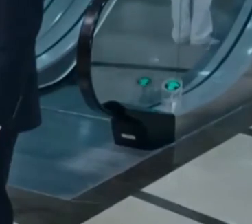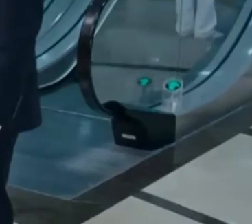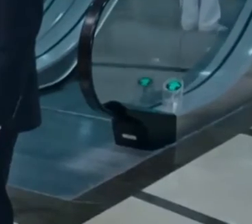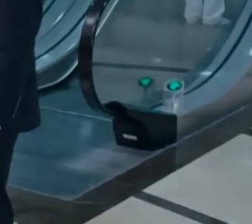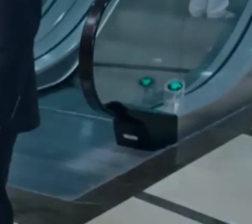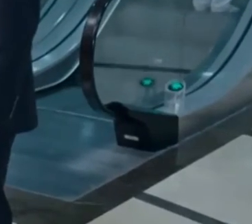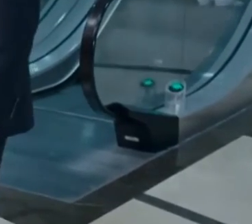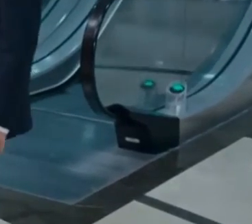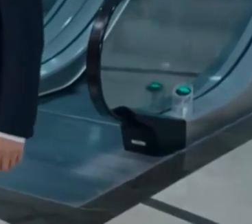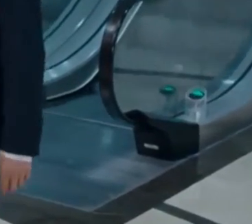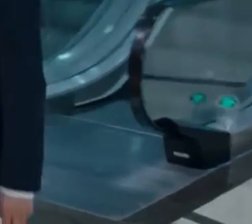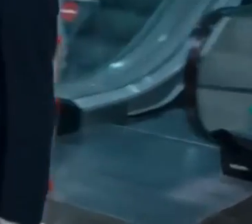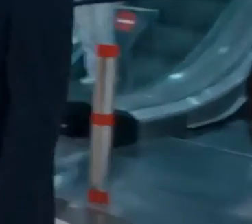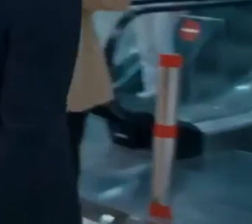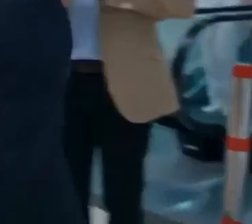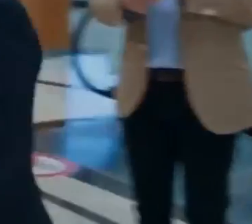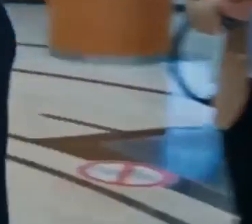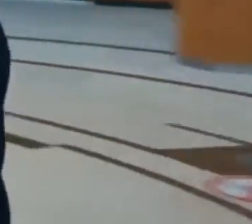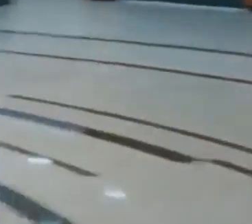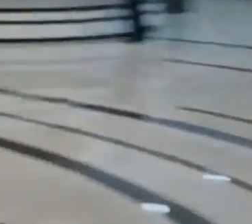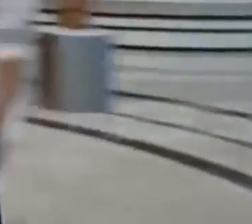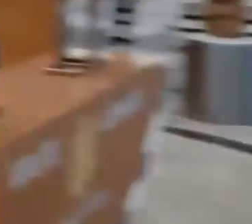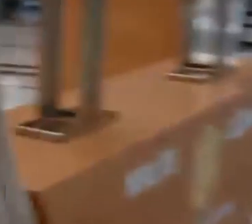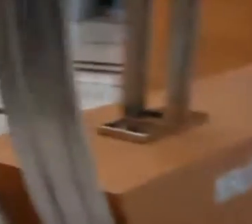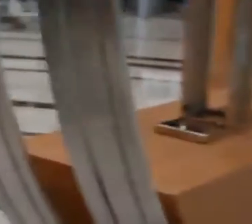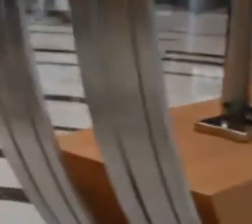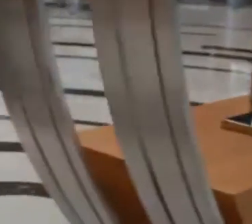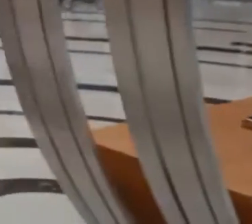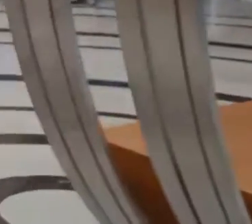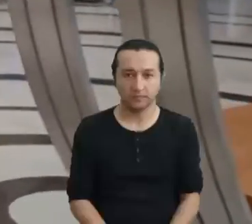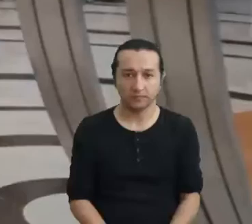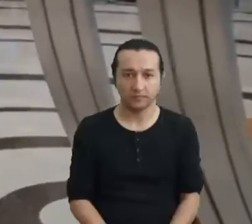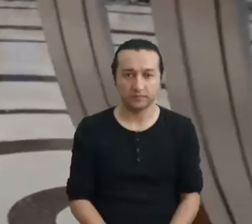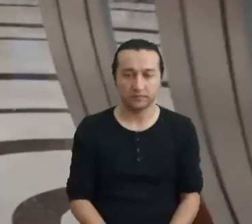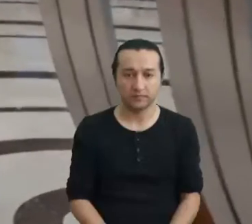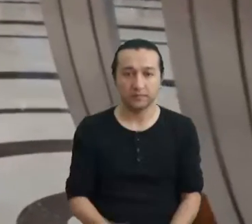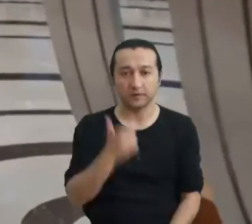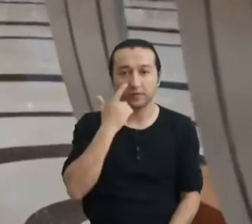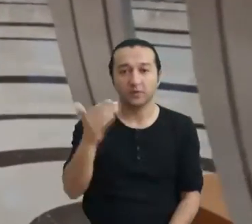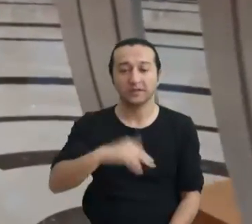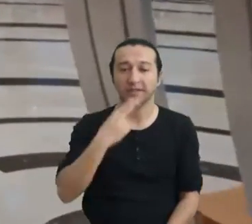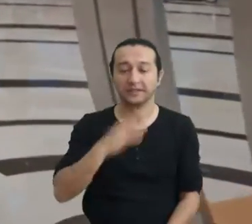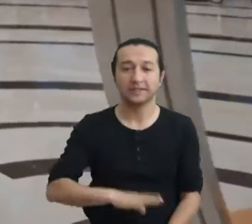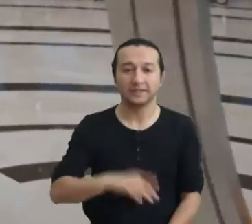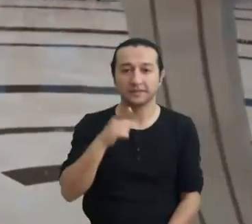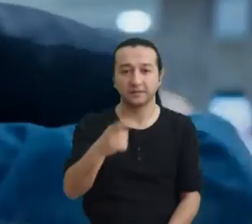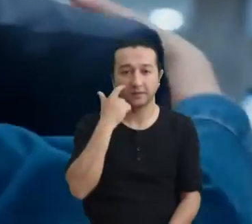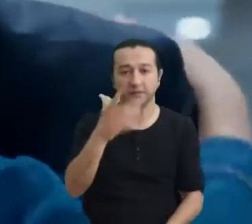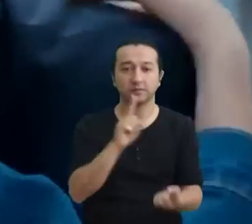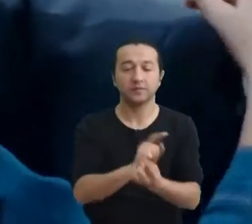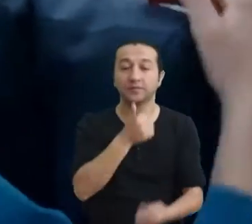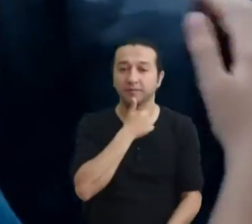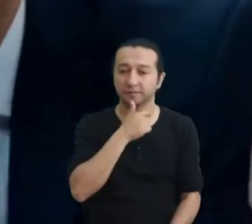Cahit'in telefonu. Polat ileri yürüdü kapıdan. Erhan'la giren Elif'e doğru gidiyor. Hoş geldin kızım. Hoş